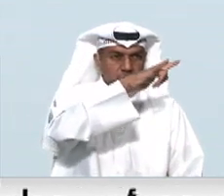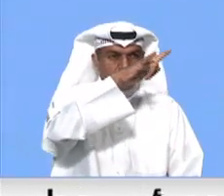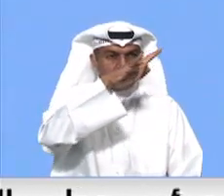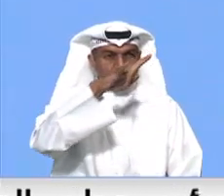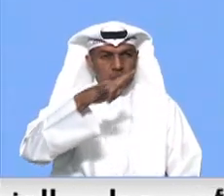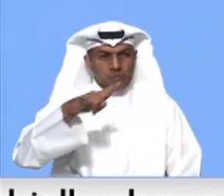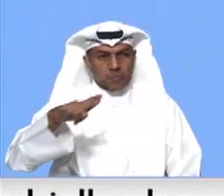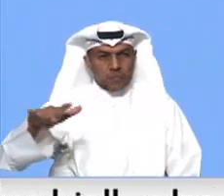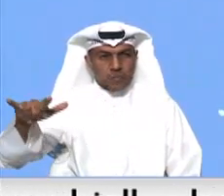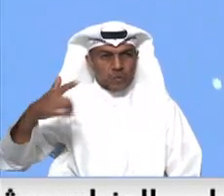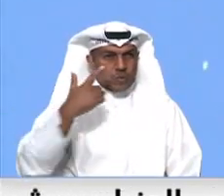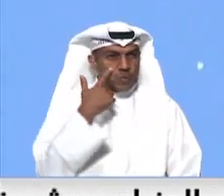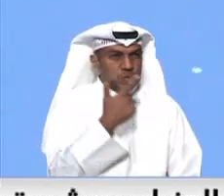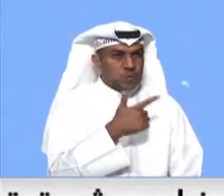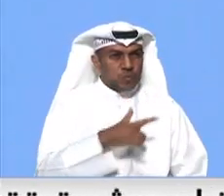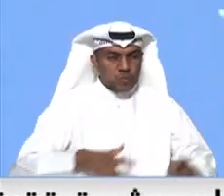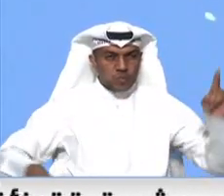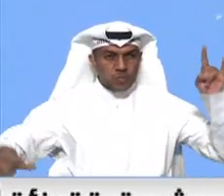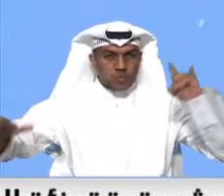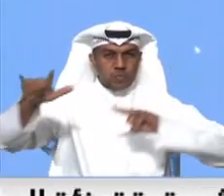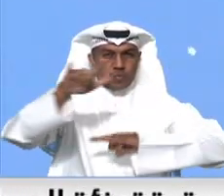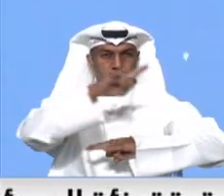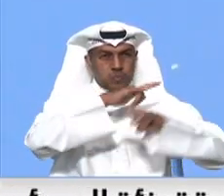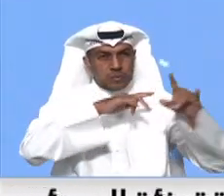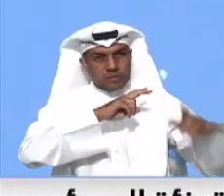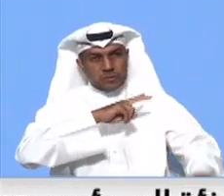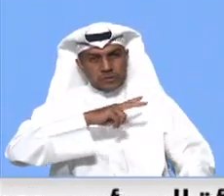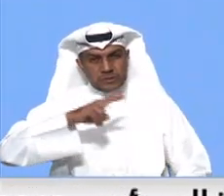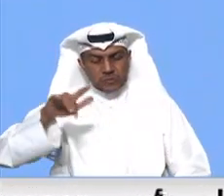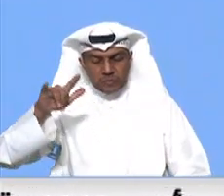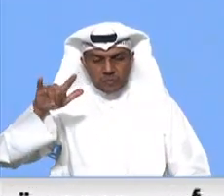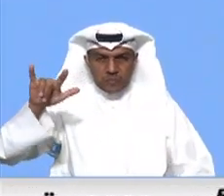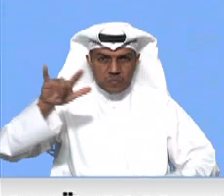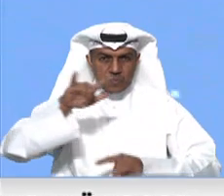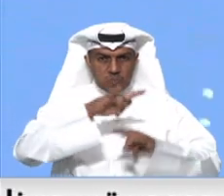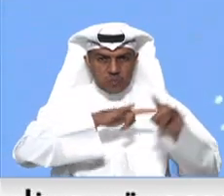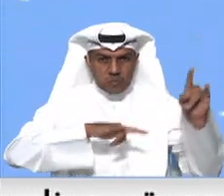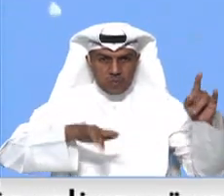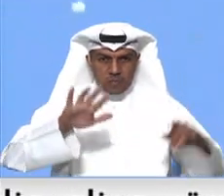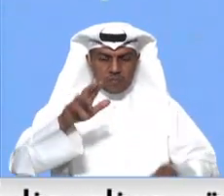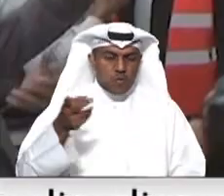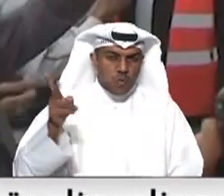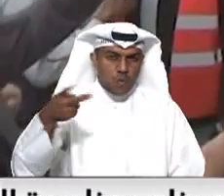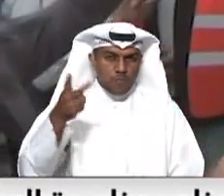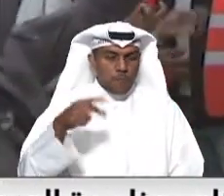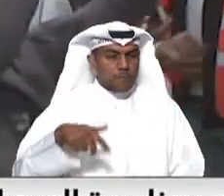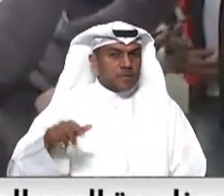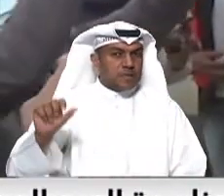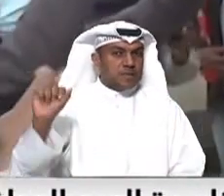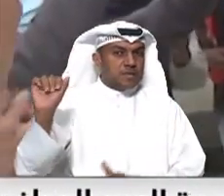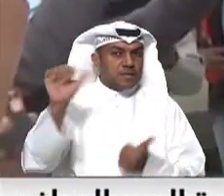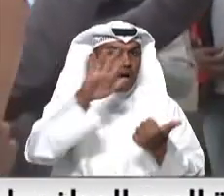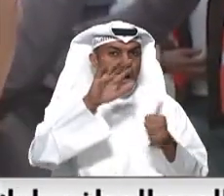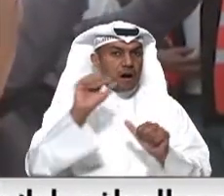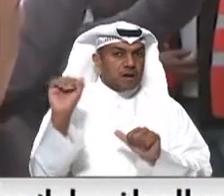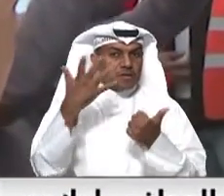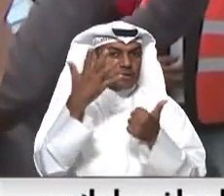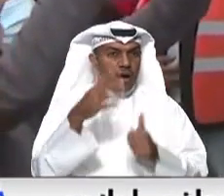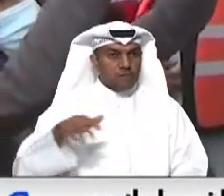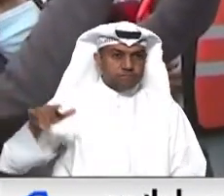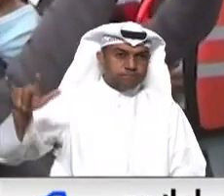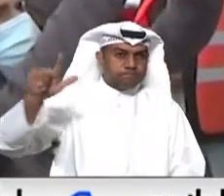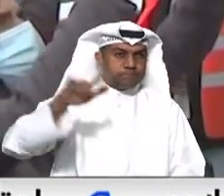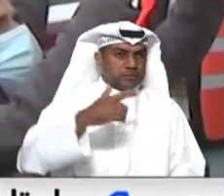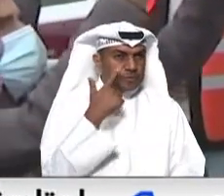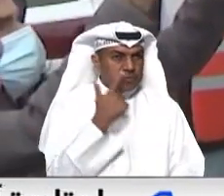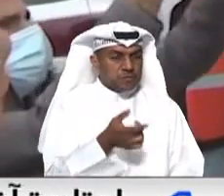كامل، فيما تغيب عن سمائها في شمالي القطاع لست ساعات يوميا، كما وتمكنت فرق الإسعاف